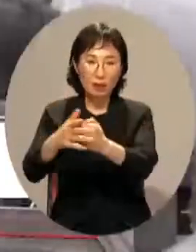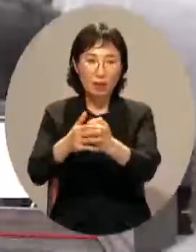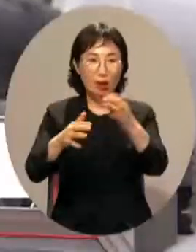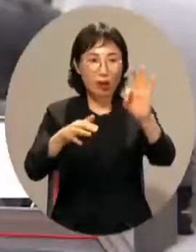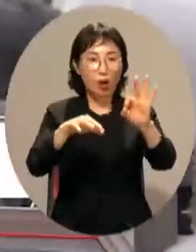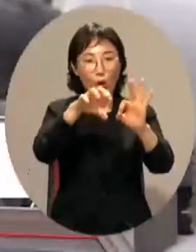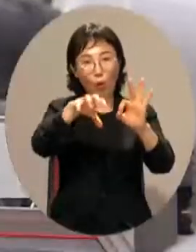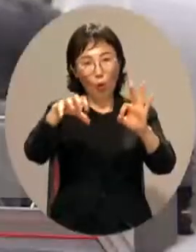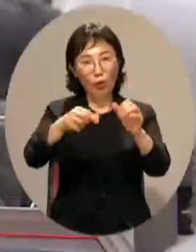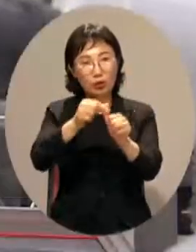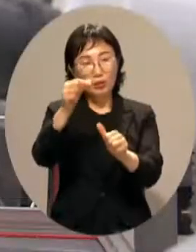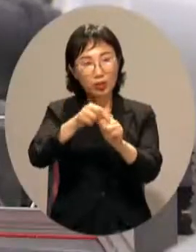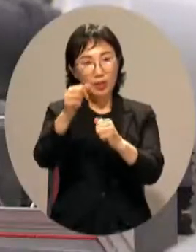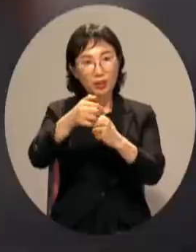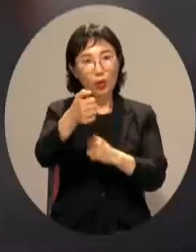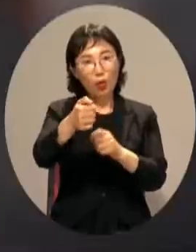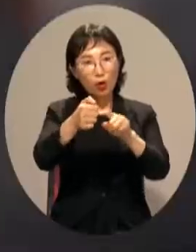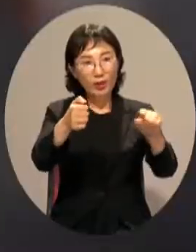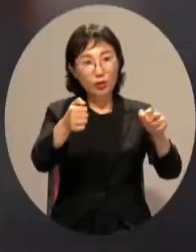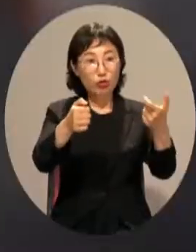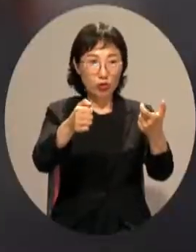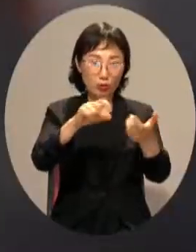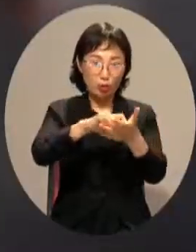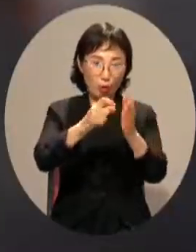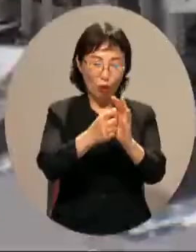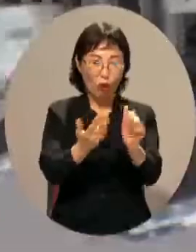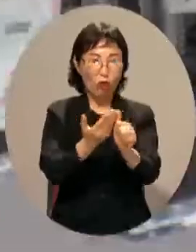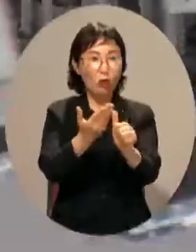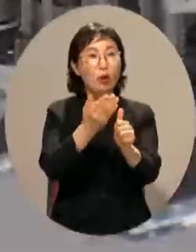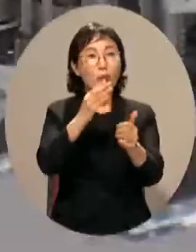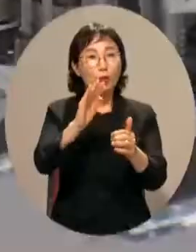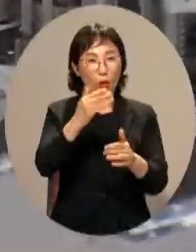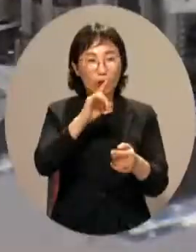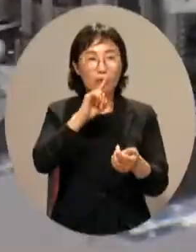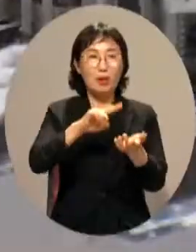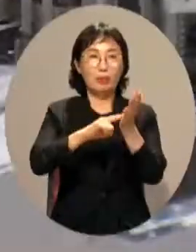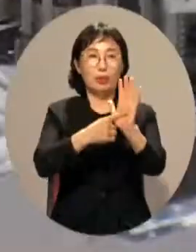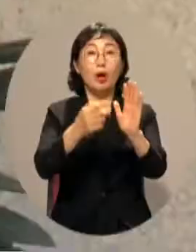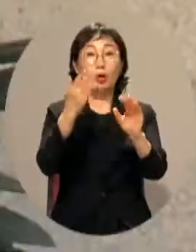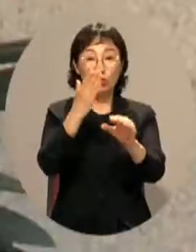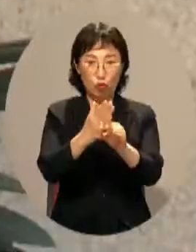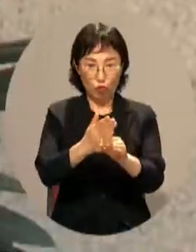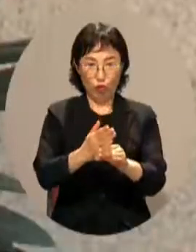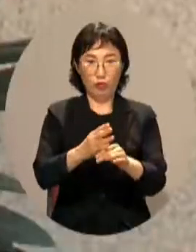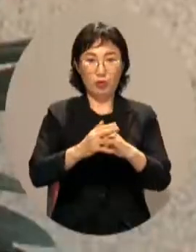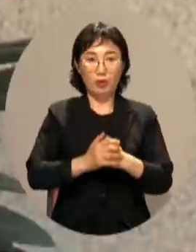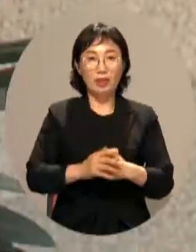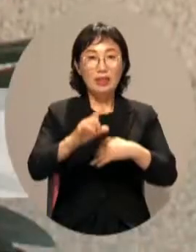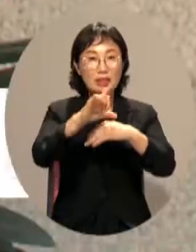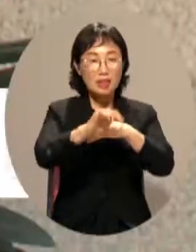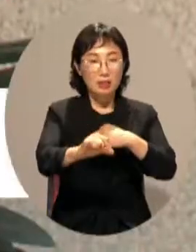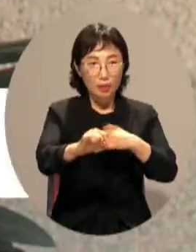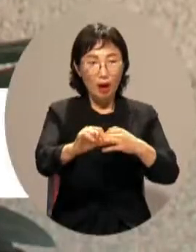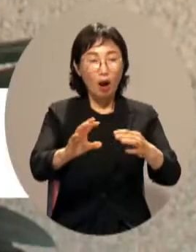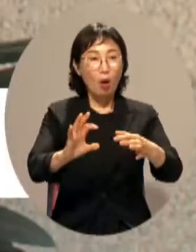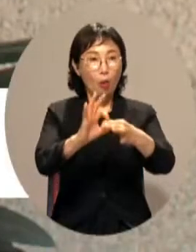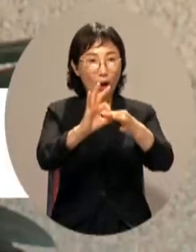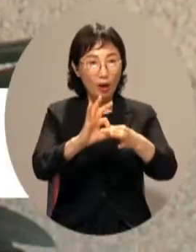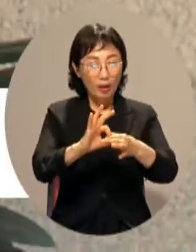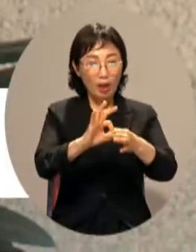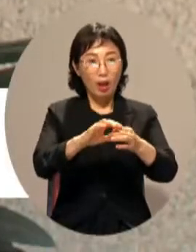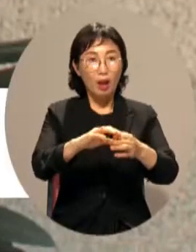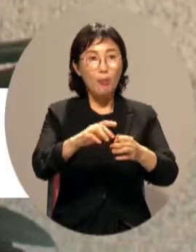선정해 매년 5~60명씩 인재를 키워내면 된다고 주장합니다. 지방의 거점